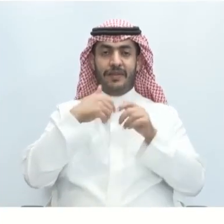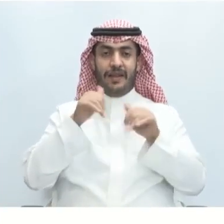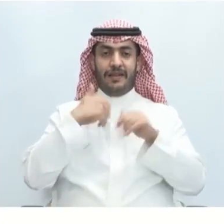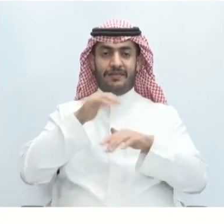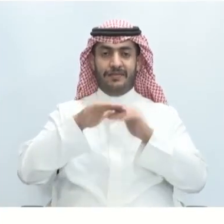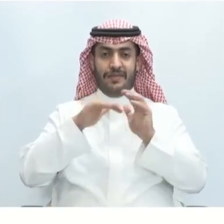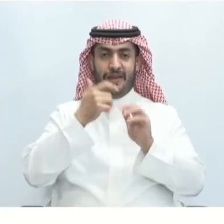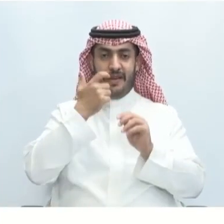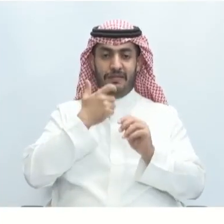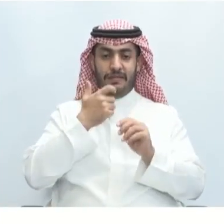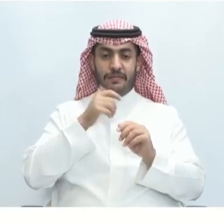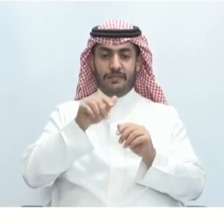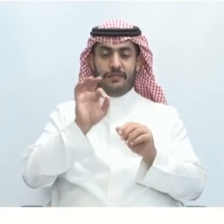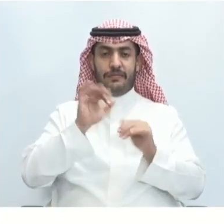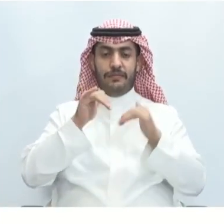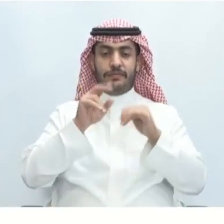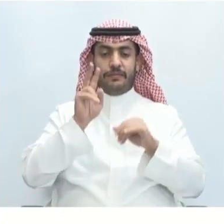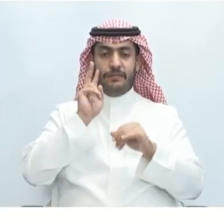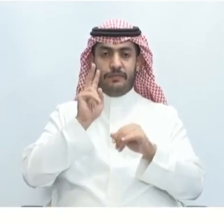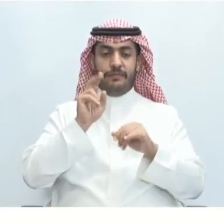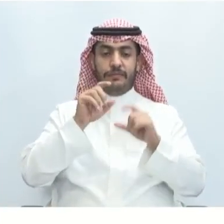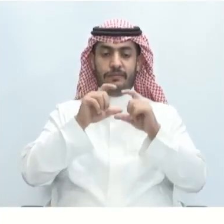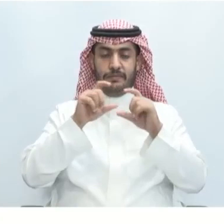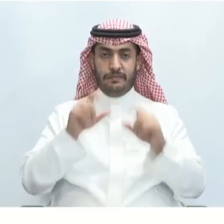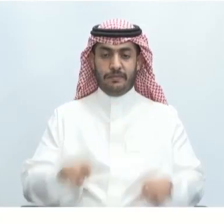يدويا اذا يظهر بهذا الشكل بالتاكيد